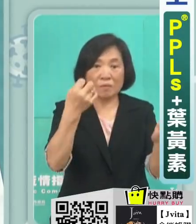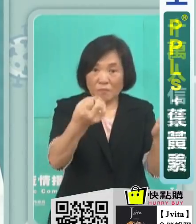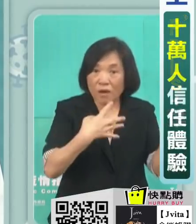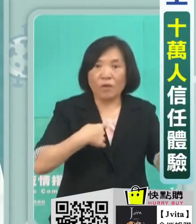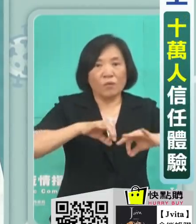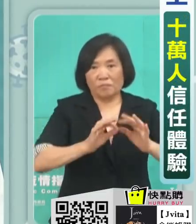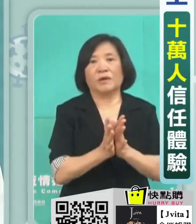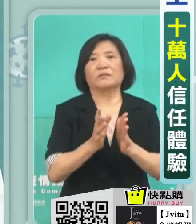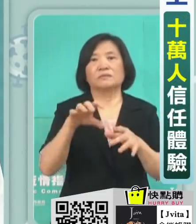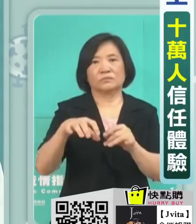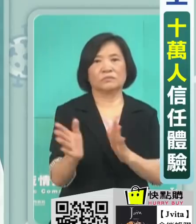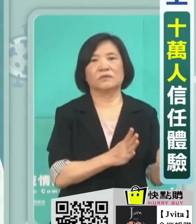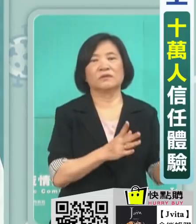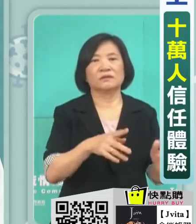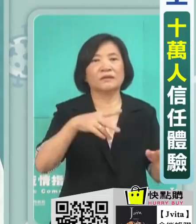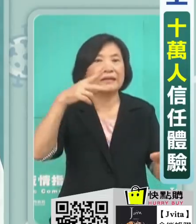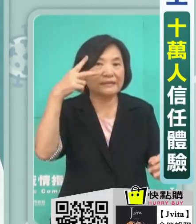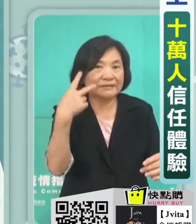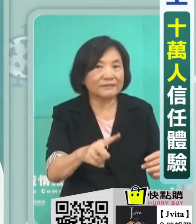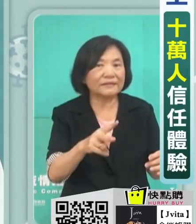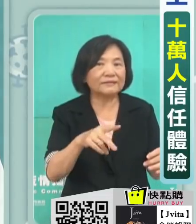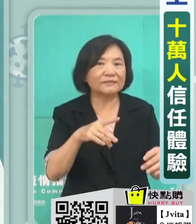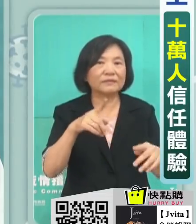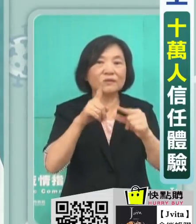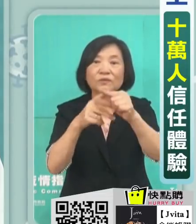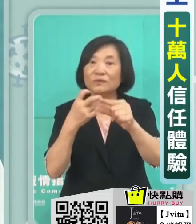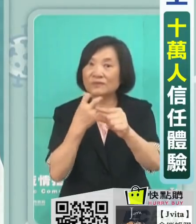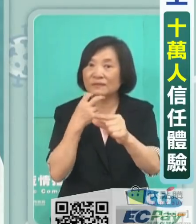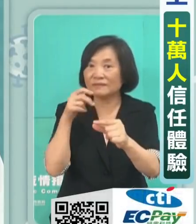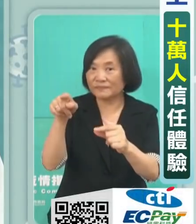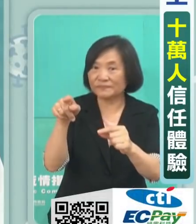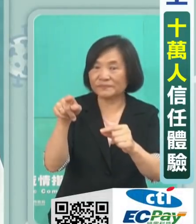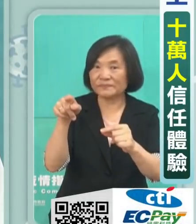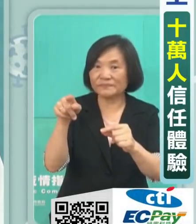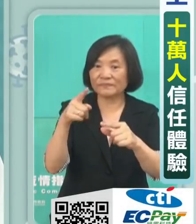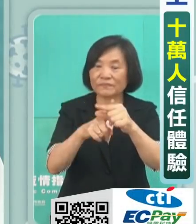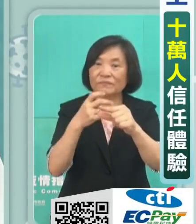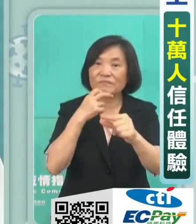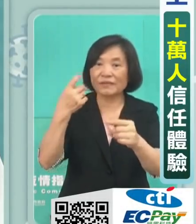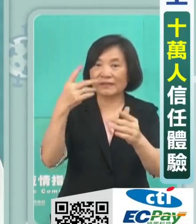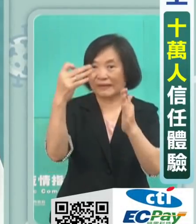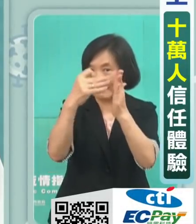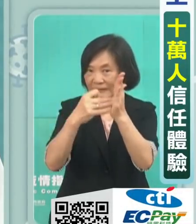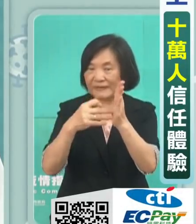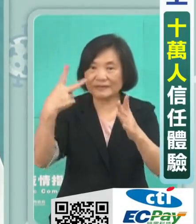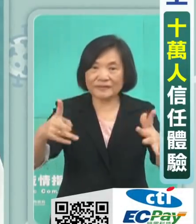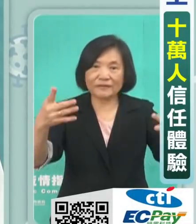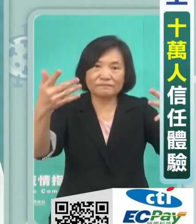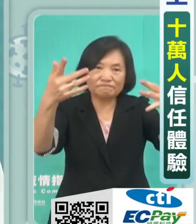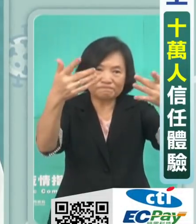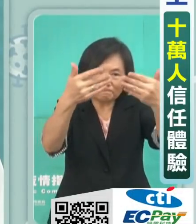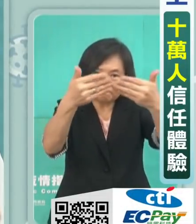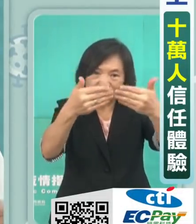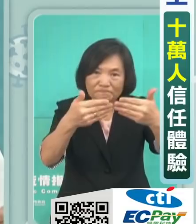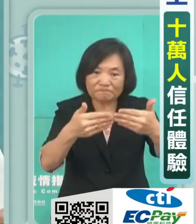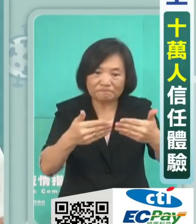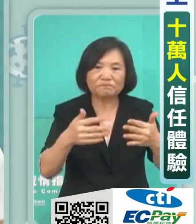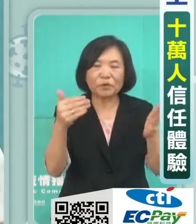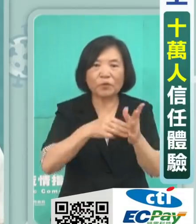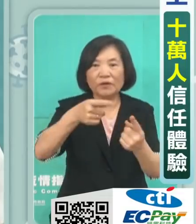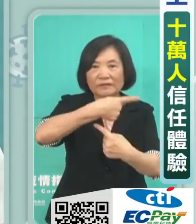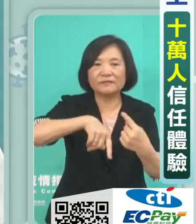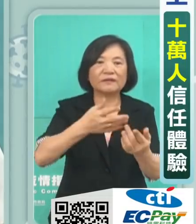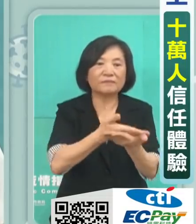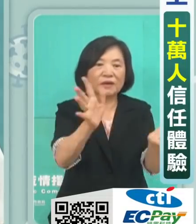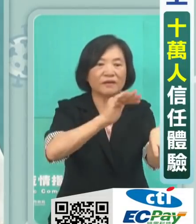理，那也再一次的把中央的这些所有的名册，我们再一次的再转档转到